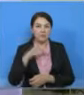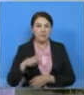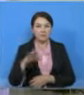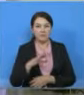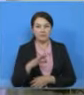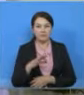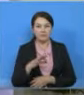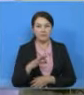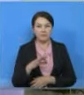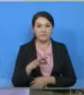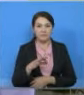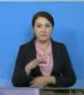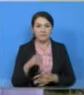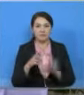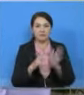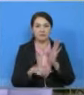области где-то